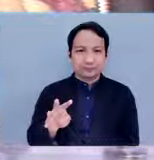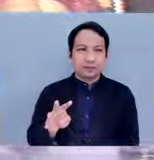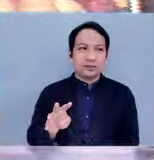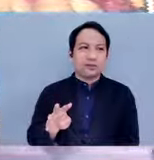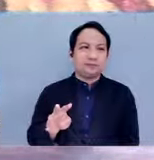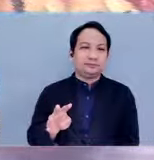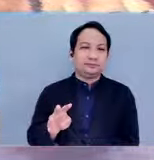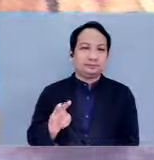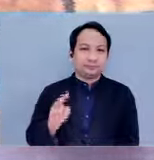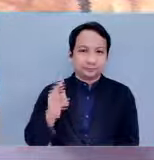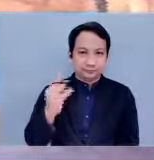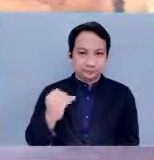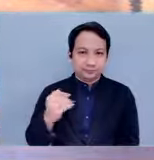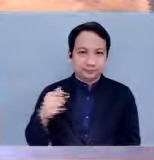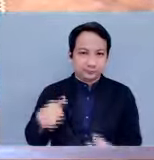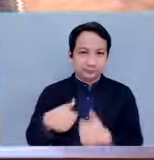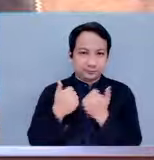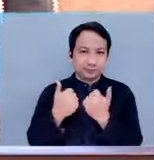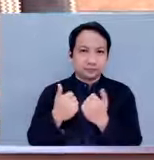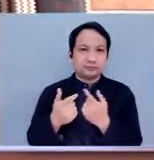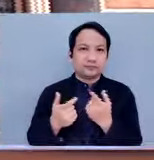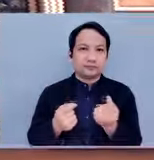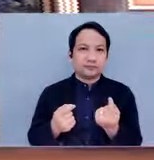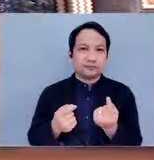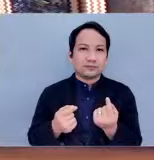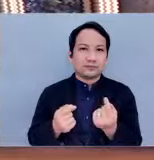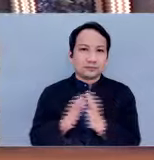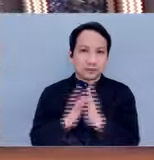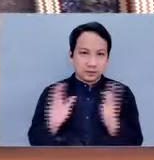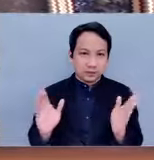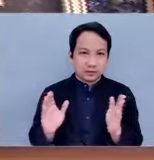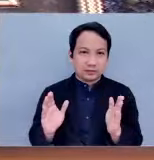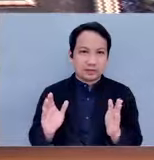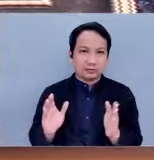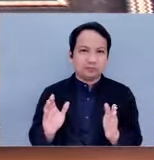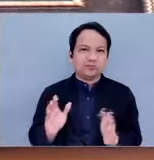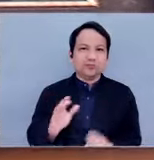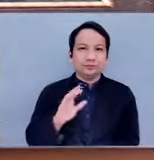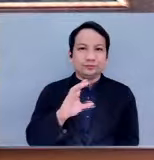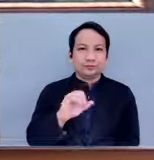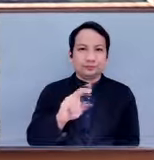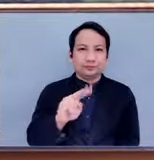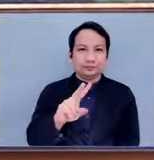medyo challenging din siya gawin kasi it's a bigger canvas. At same time, I want